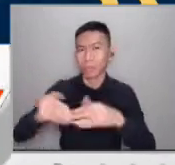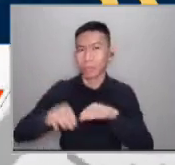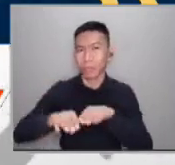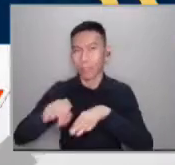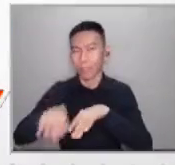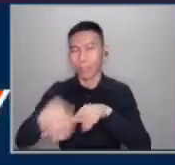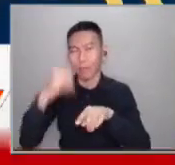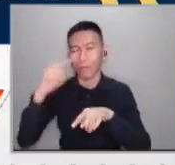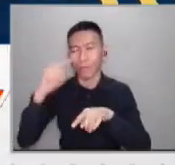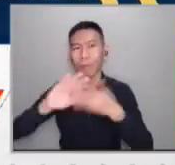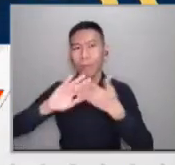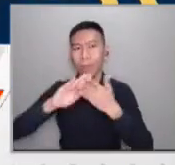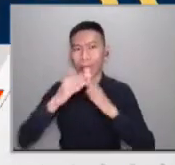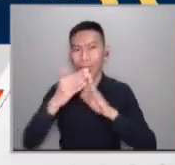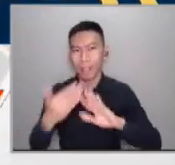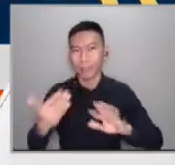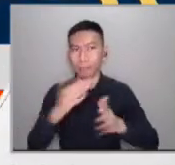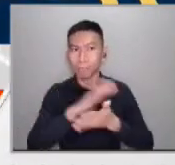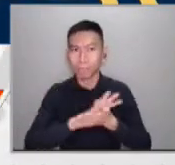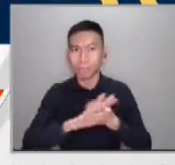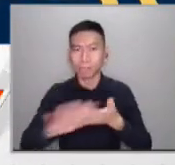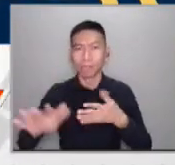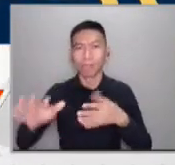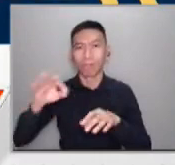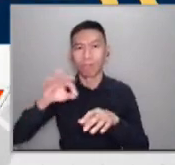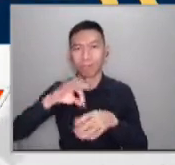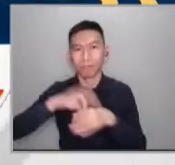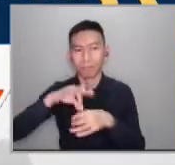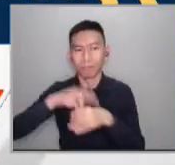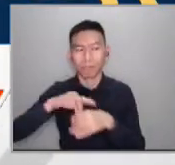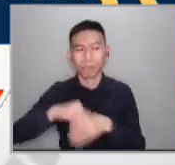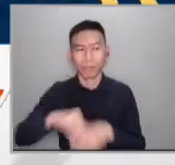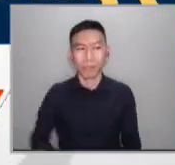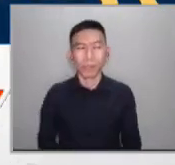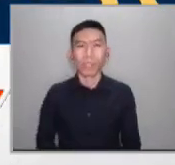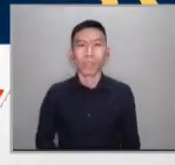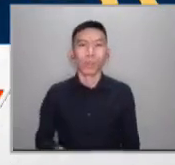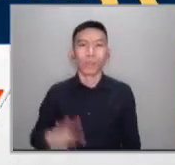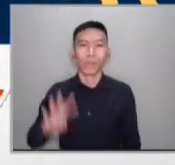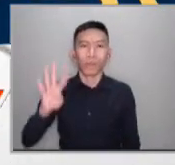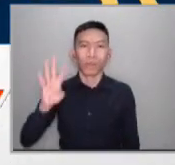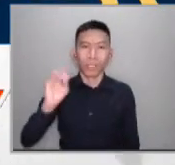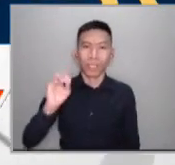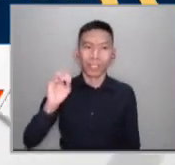eleksyon. Gitnang Malacanang, matapos ang 4 na dekada, pinal na ang desisyon ni